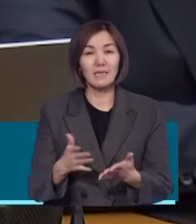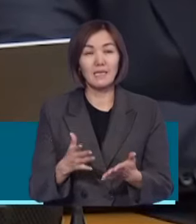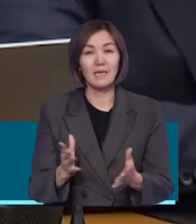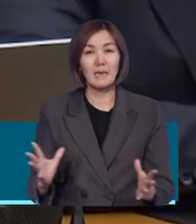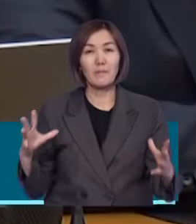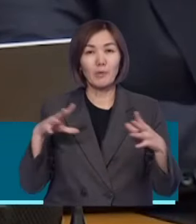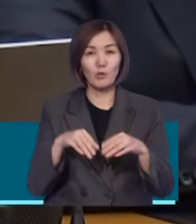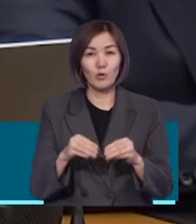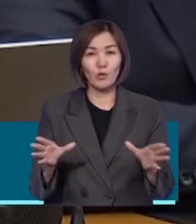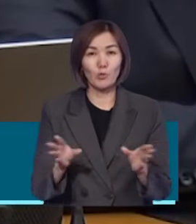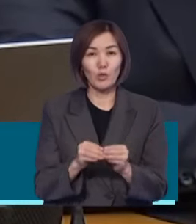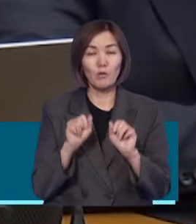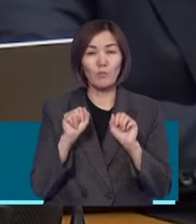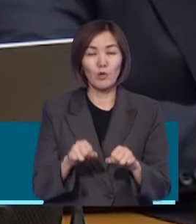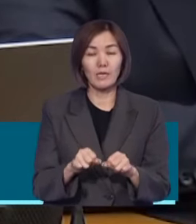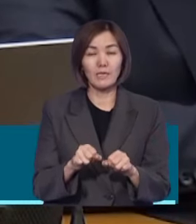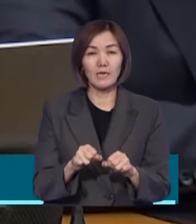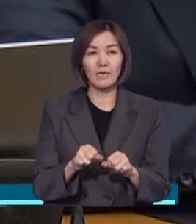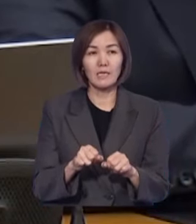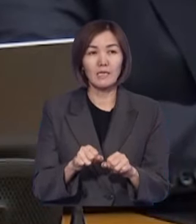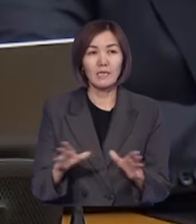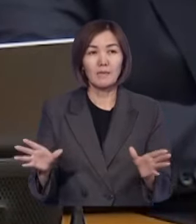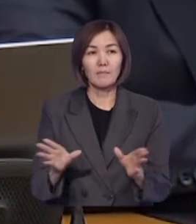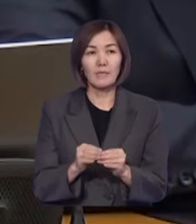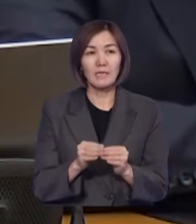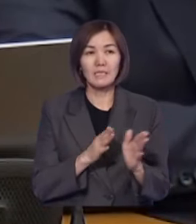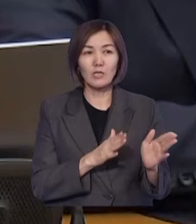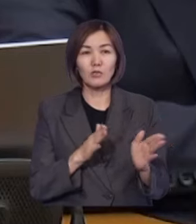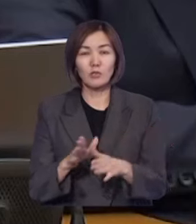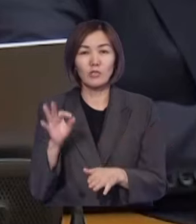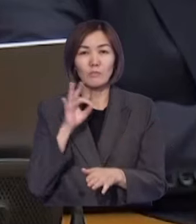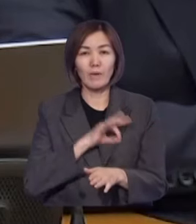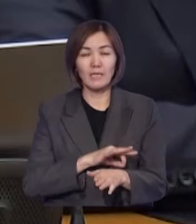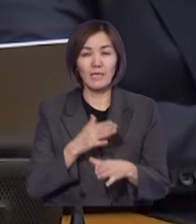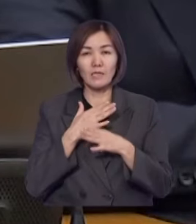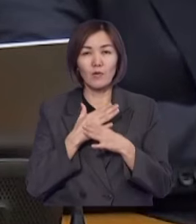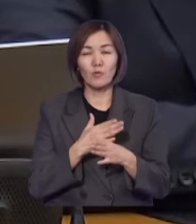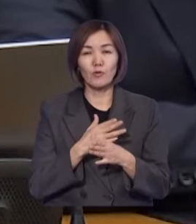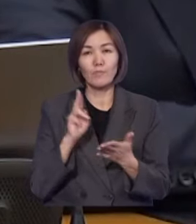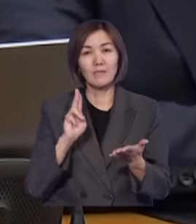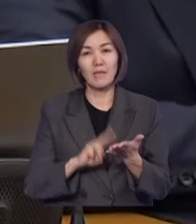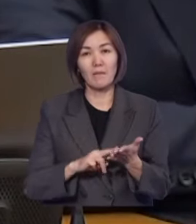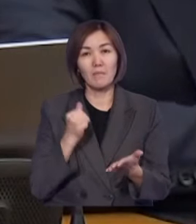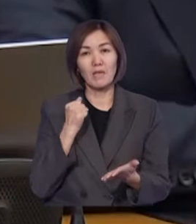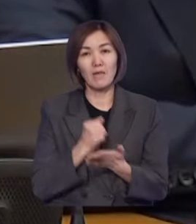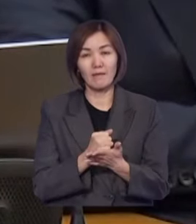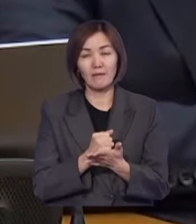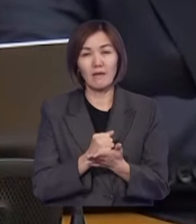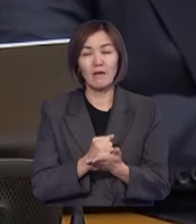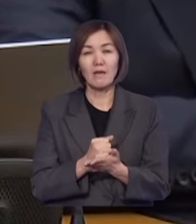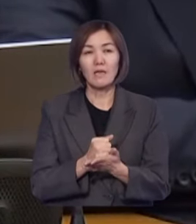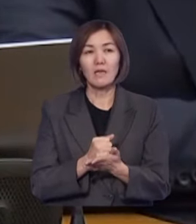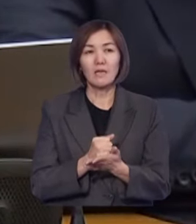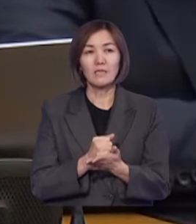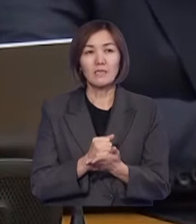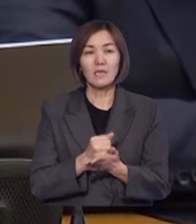ретте олардың өнімдері бірлескен кепілдік жүйесі белгісін пайдалана отырып таңбаланады. Бұл халыққа бұл өндірушілер